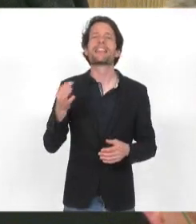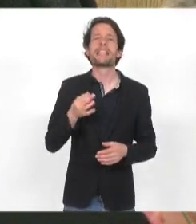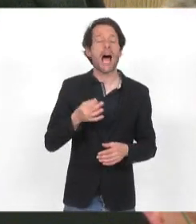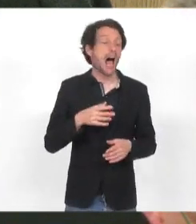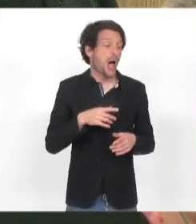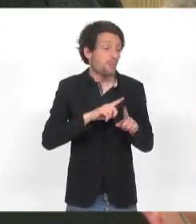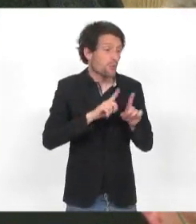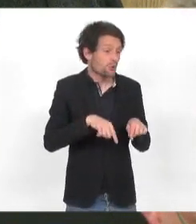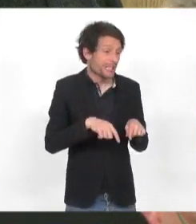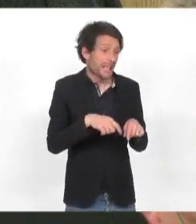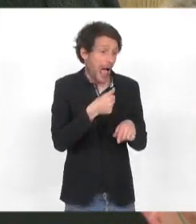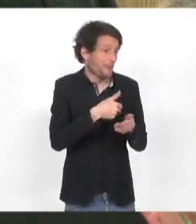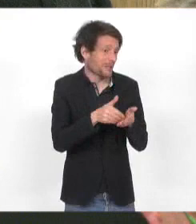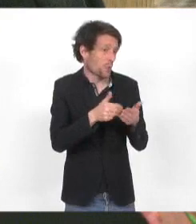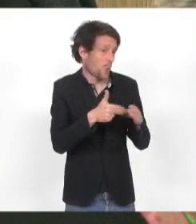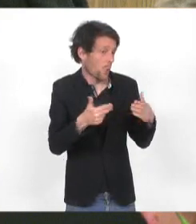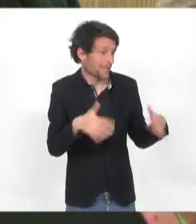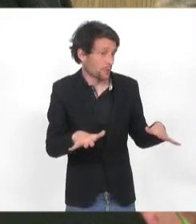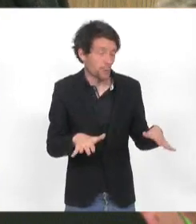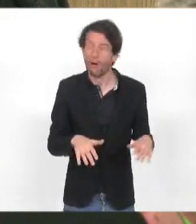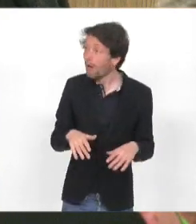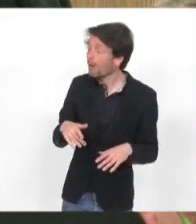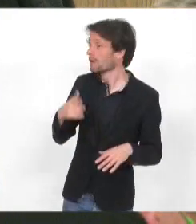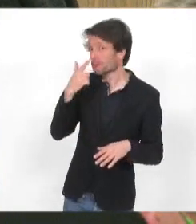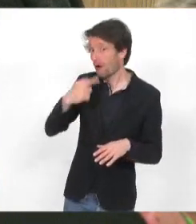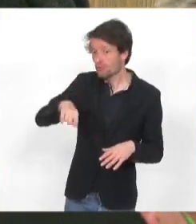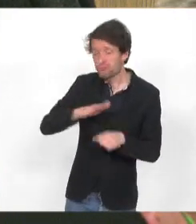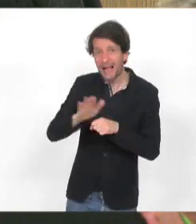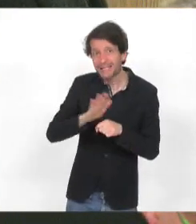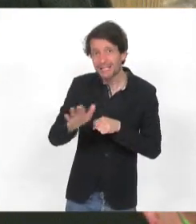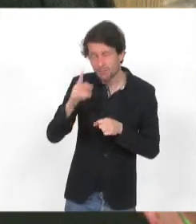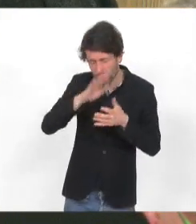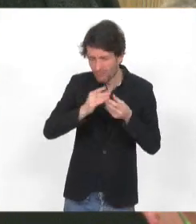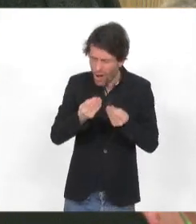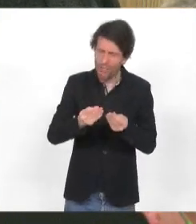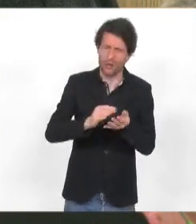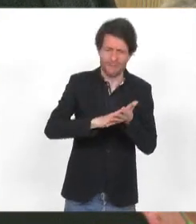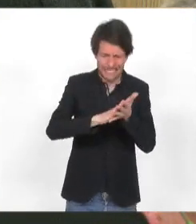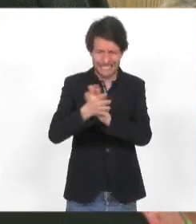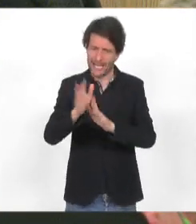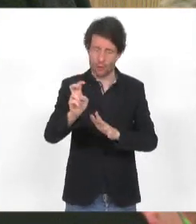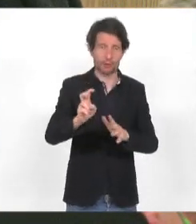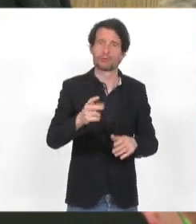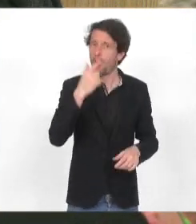d'euros. Pour nous, on doute que cela soit suffisant pour impulser la transformation écologique nécessaire.